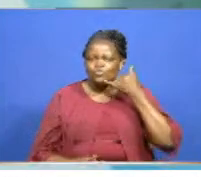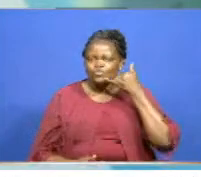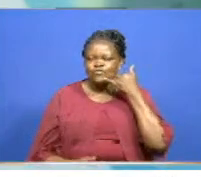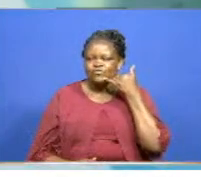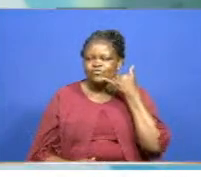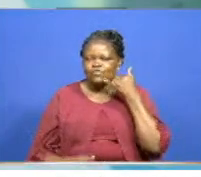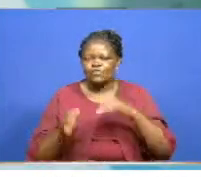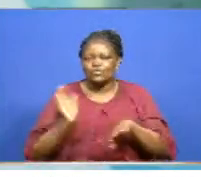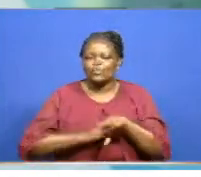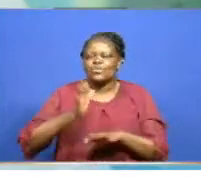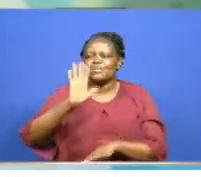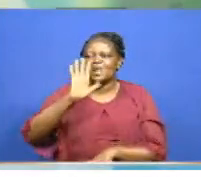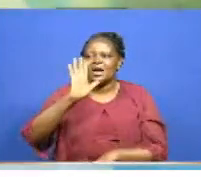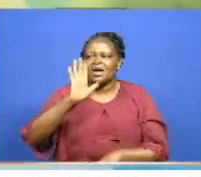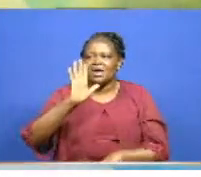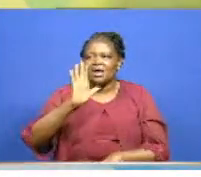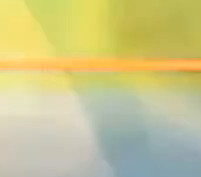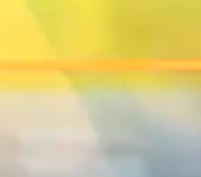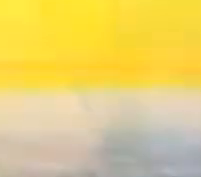Thuku. Kwaheri.